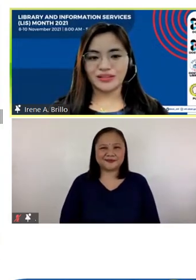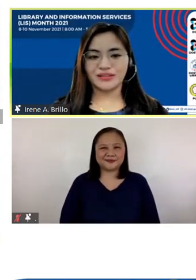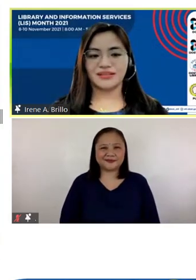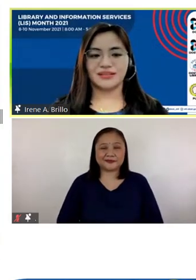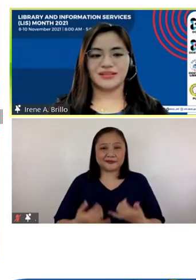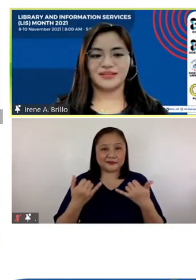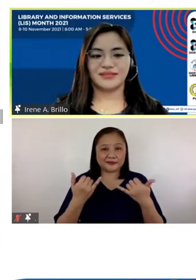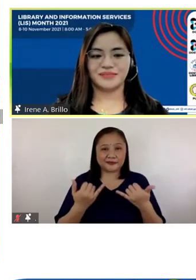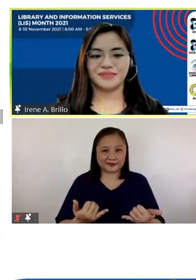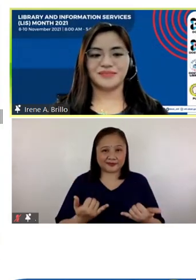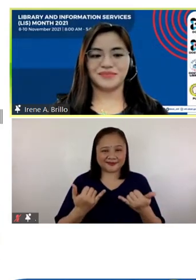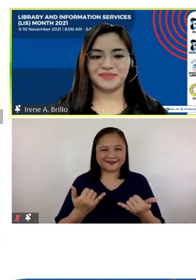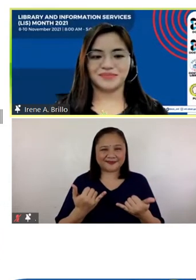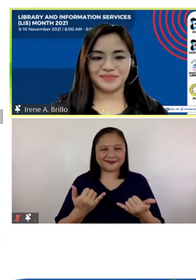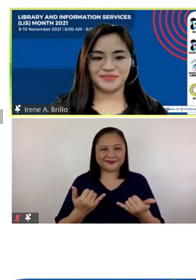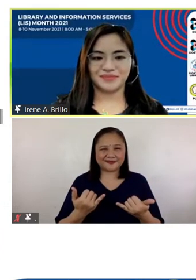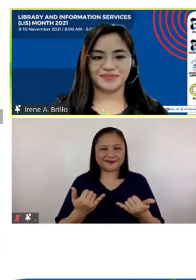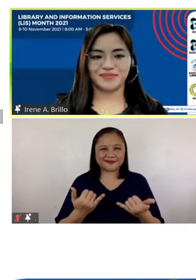po,